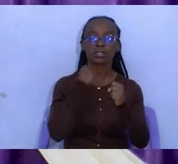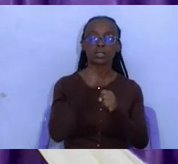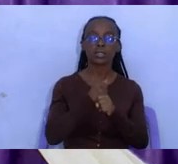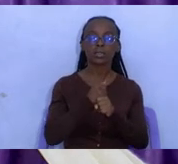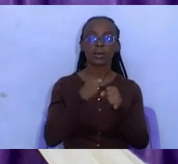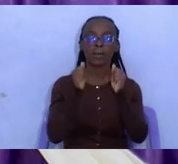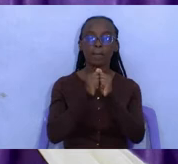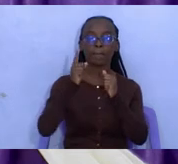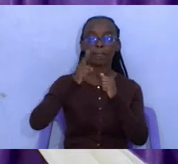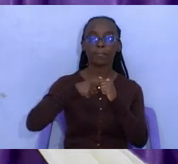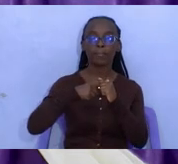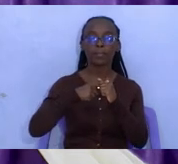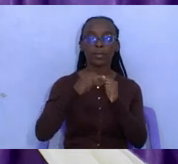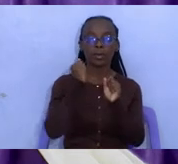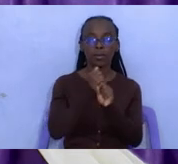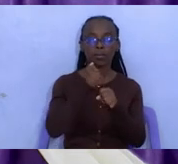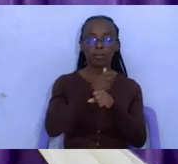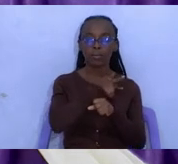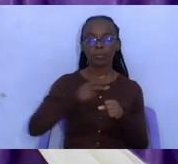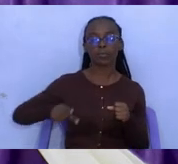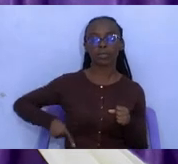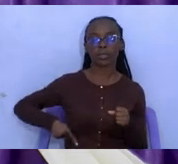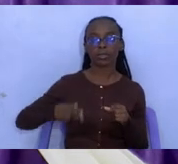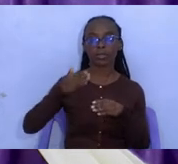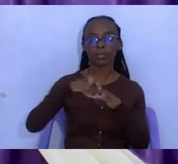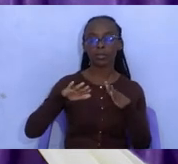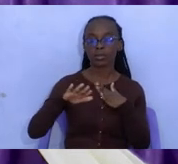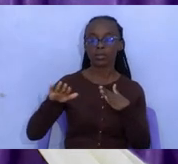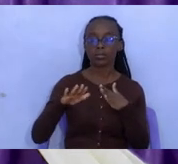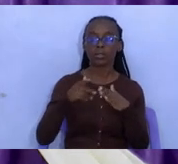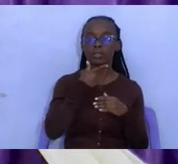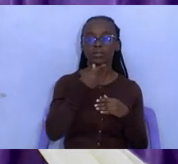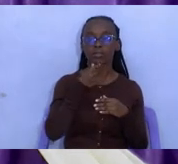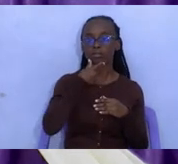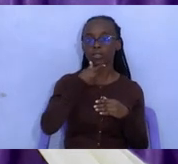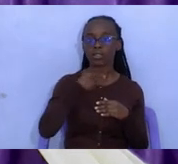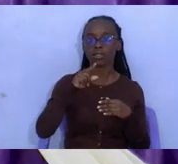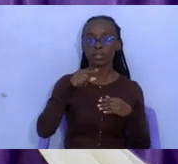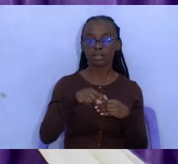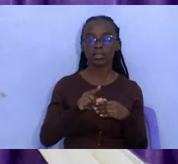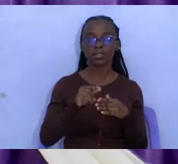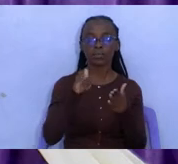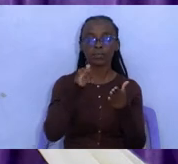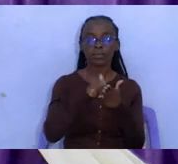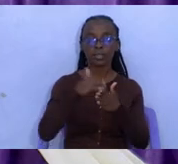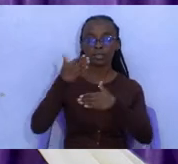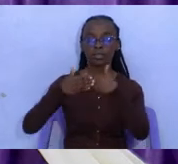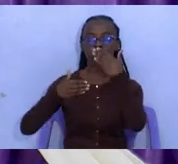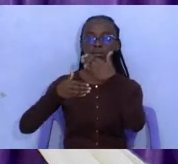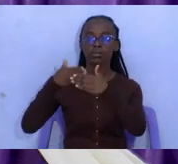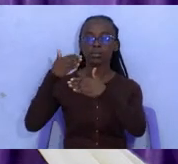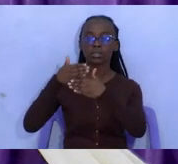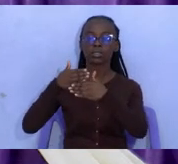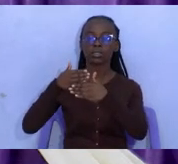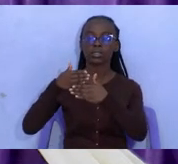16, wakamfanya awe mfalme mahali pa Amazia babae. Mstari wa pili, huyo akajenga